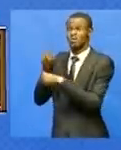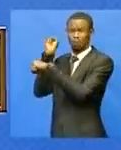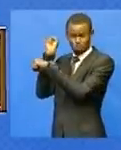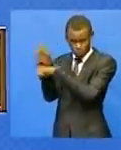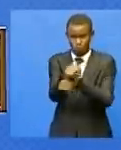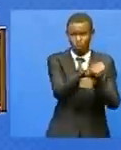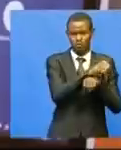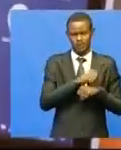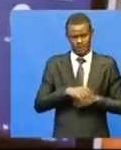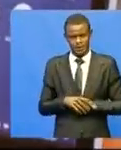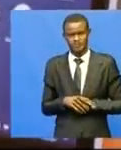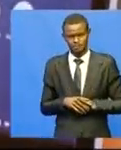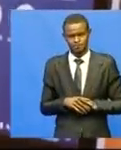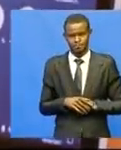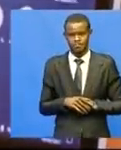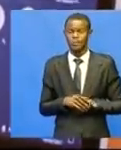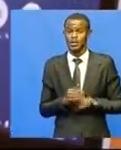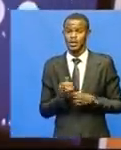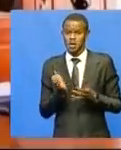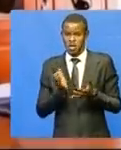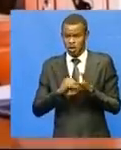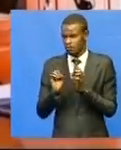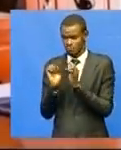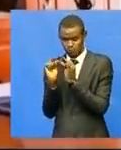général Louboya. 20 localités